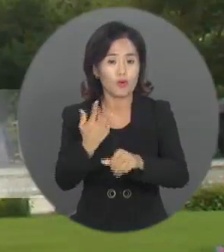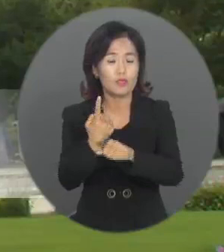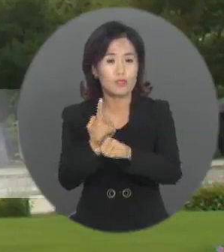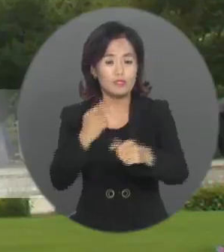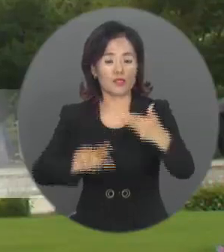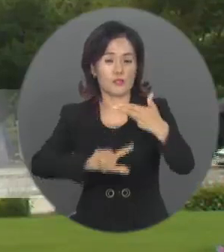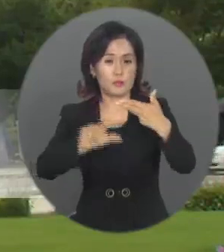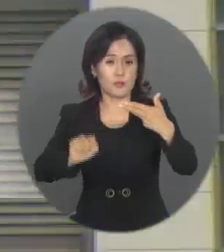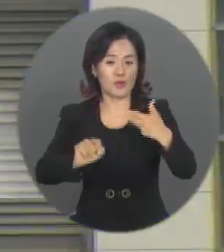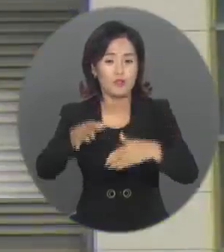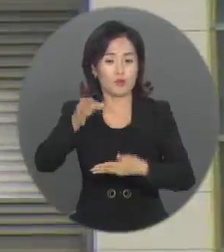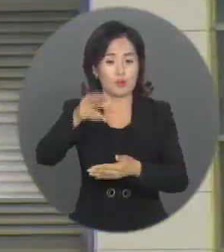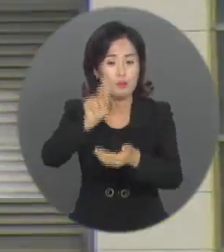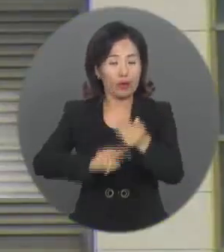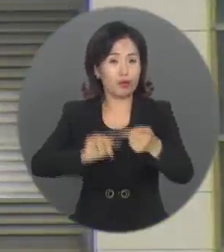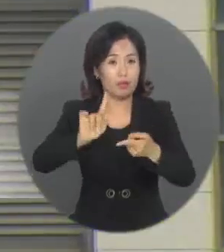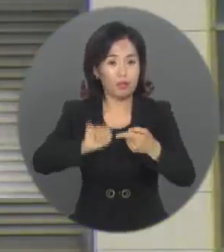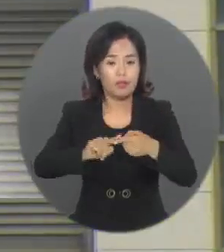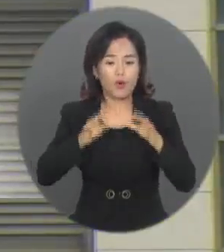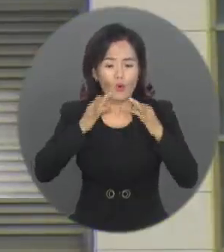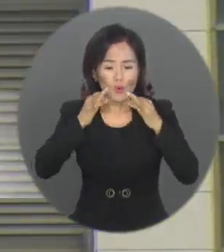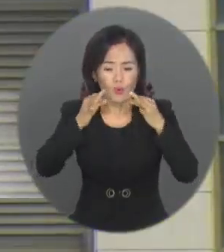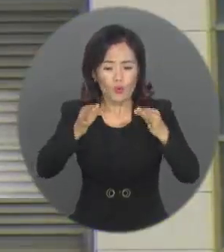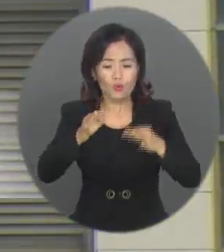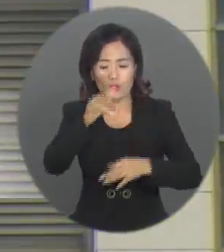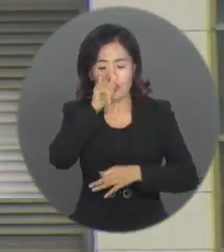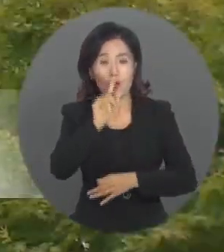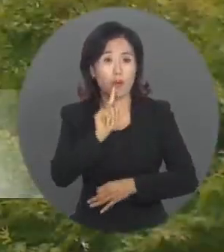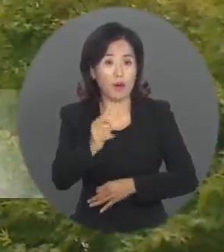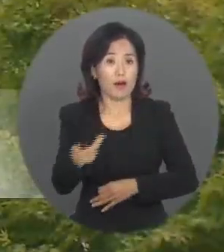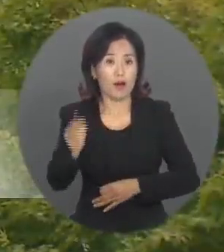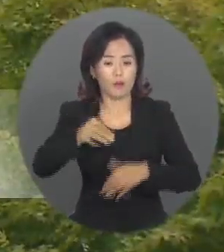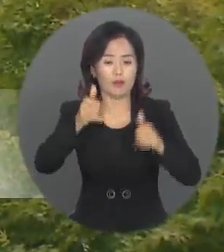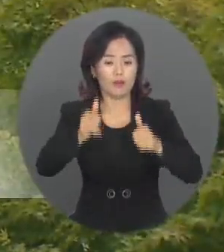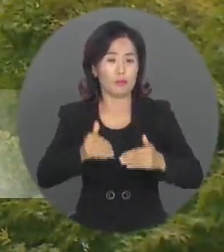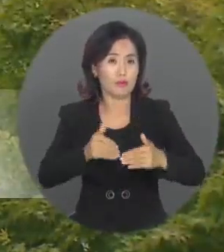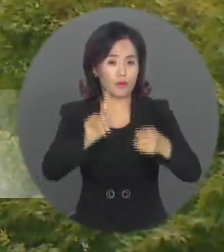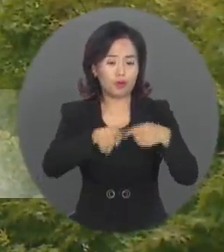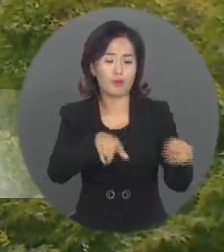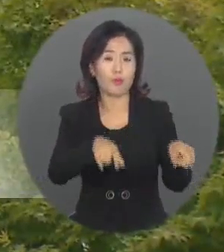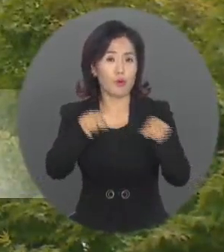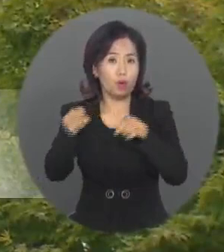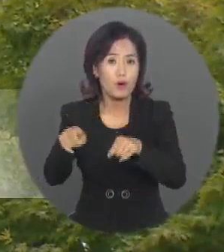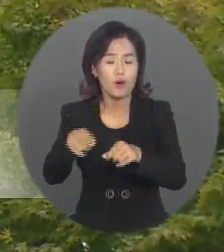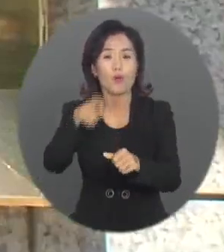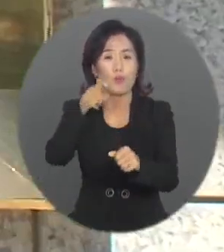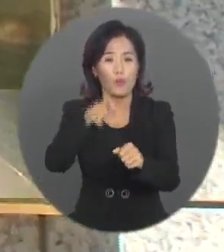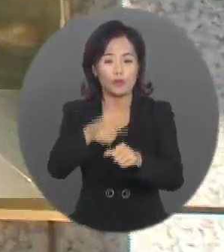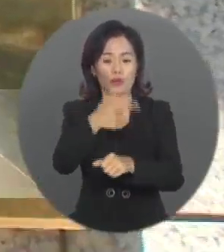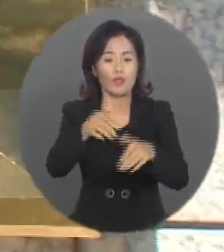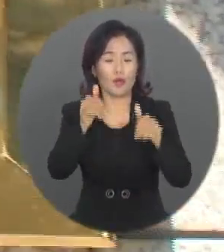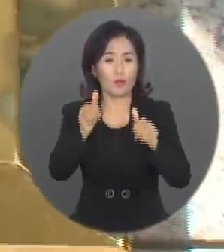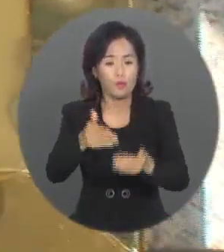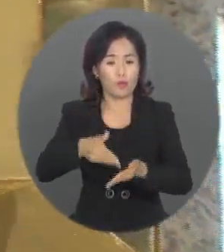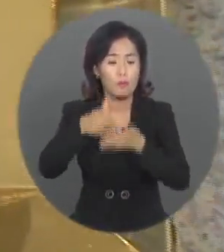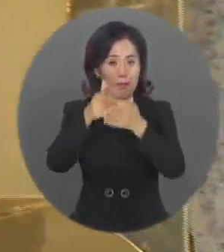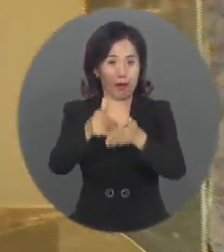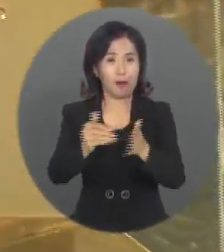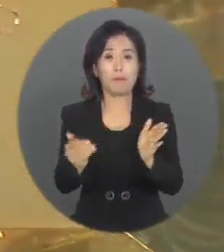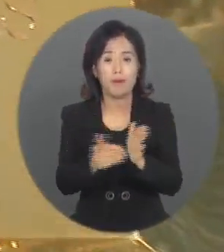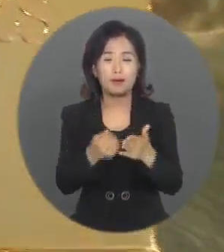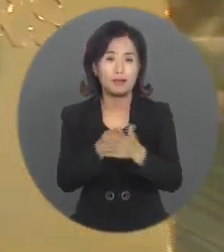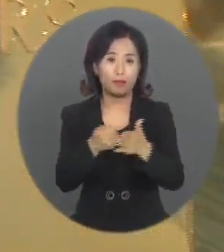7월 자산 매각과 관련해 외교적 노력을 기울이고 있다며 재판 절차를 미뤄달라는 취지로 대법원에 의견서를